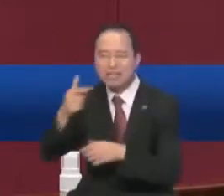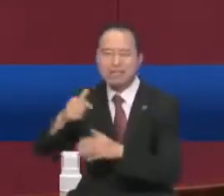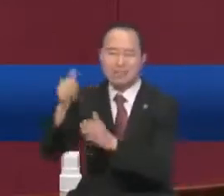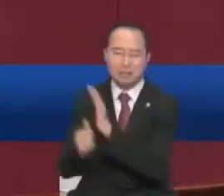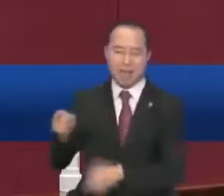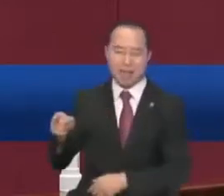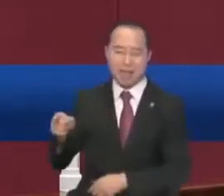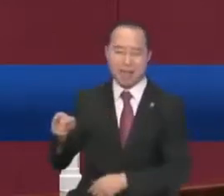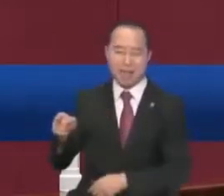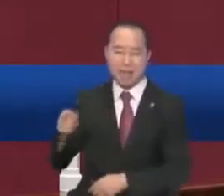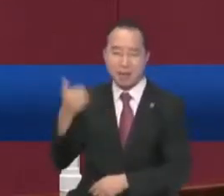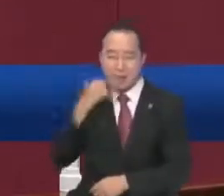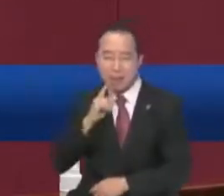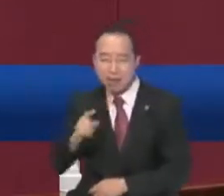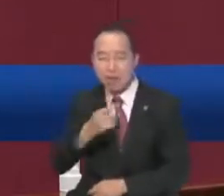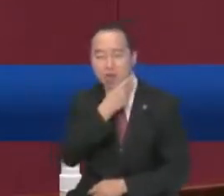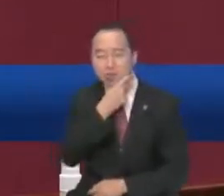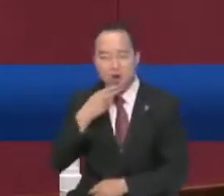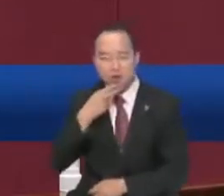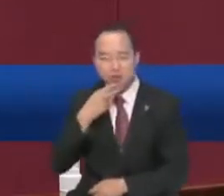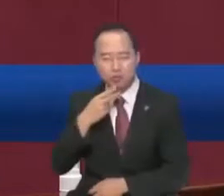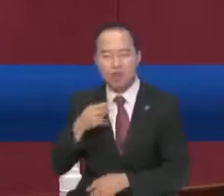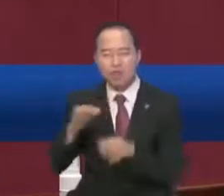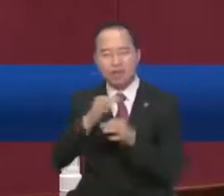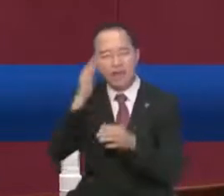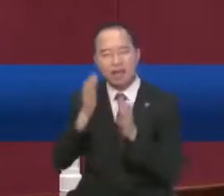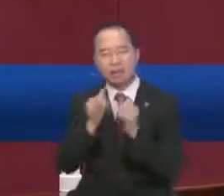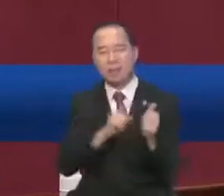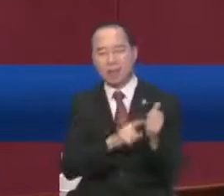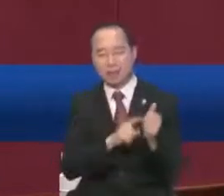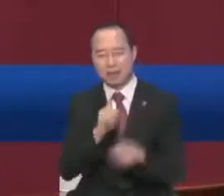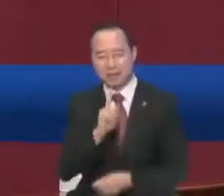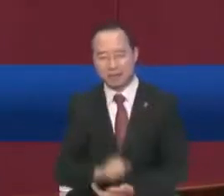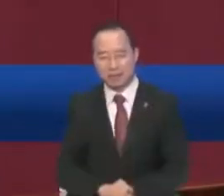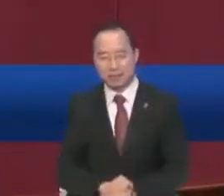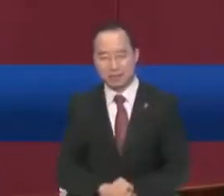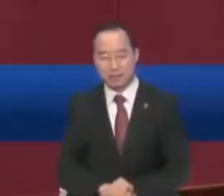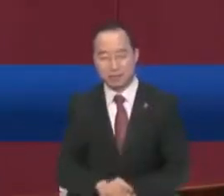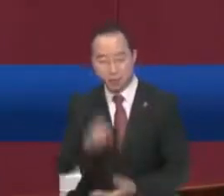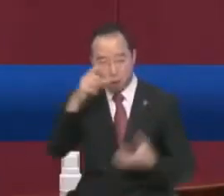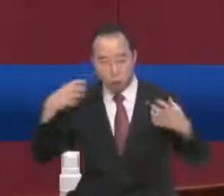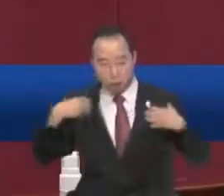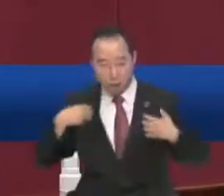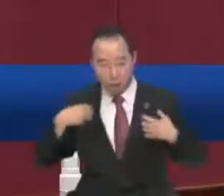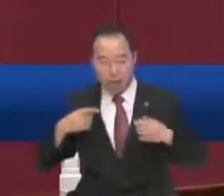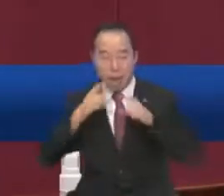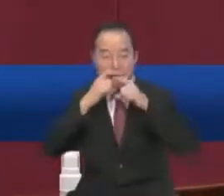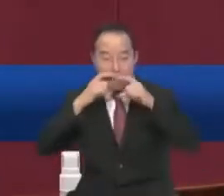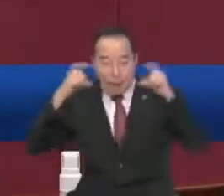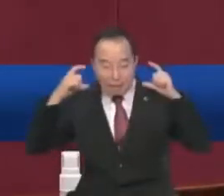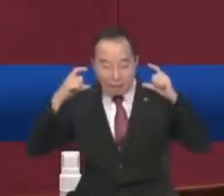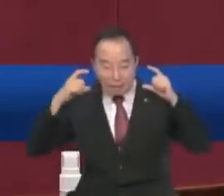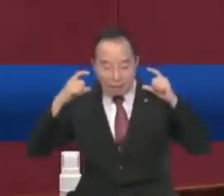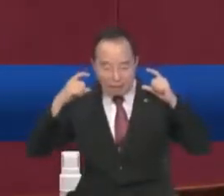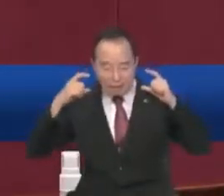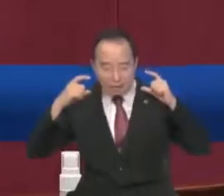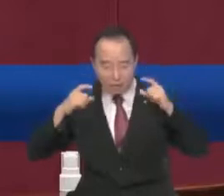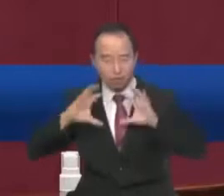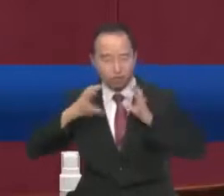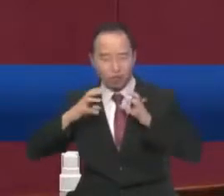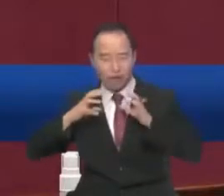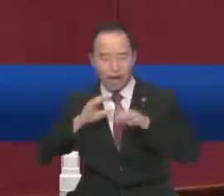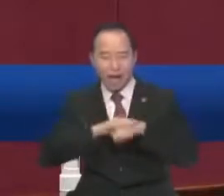영국의 경제학자 마리아나 마추카토의 말입니다. 만일 정부가 마스크라는 상품을 시장에만 맡겼다면